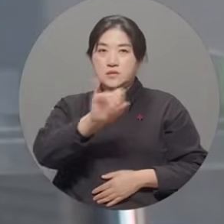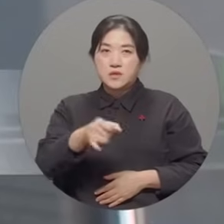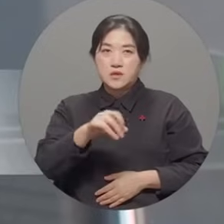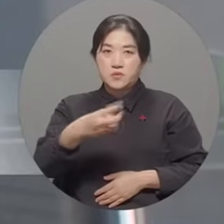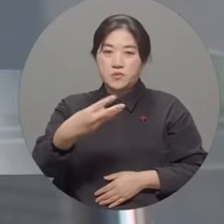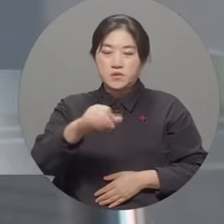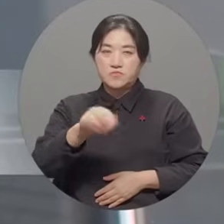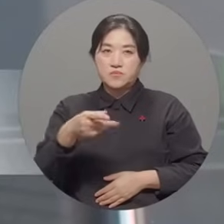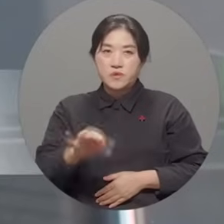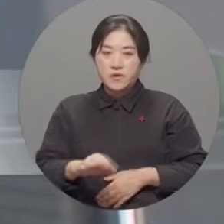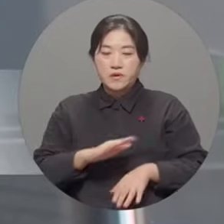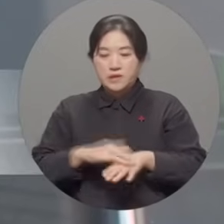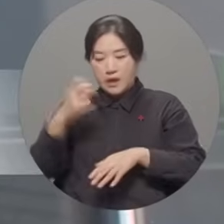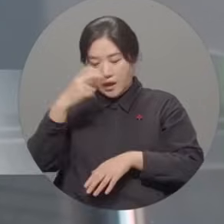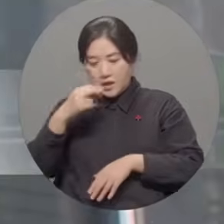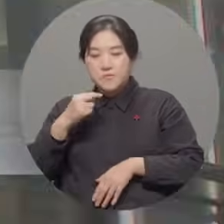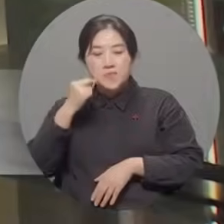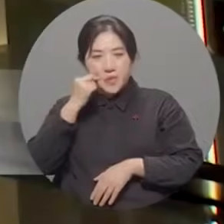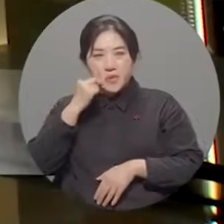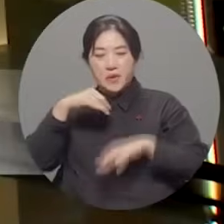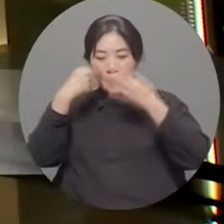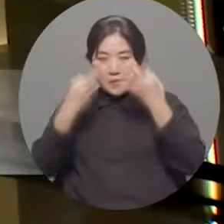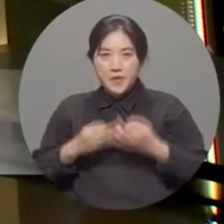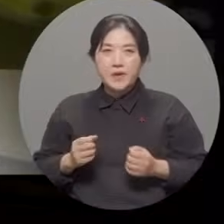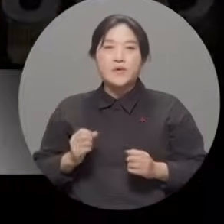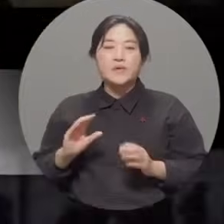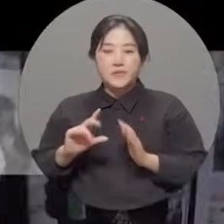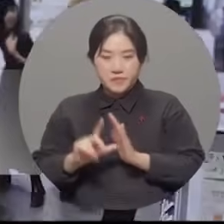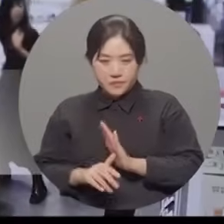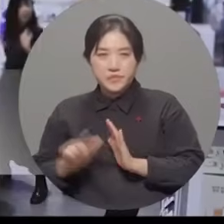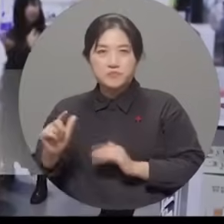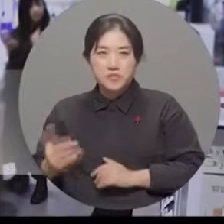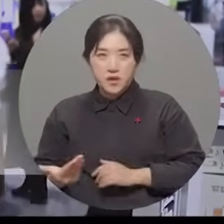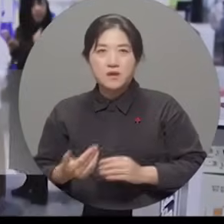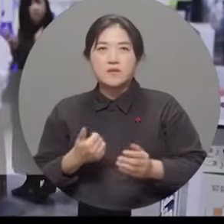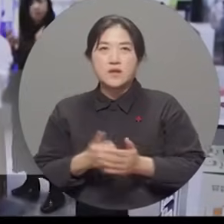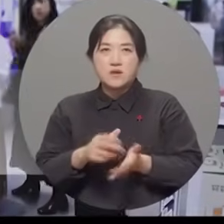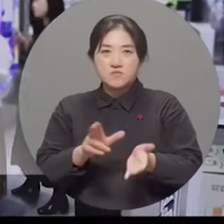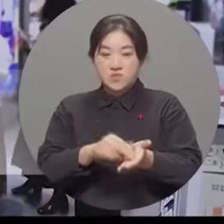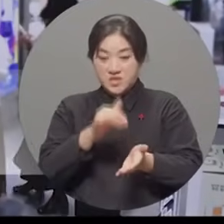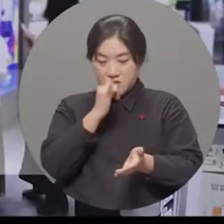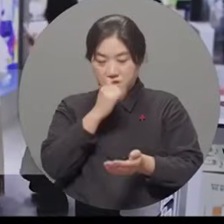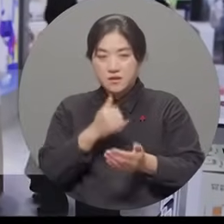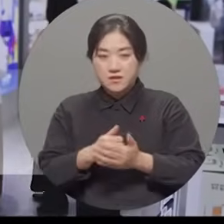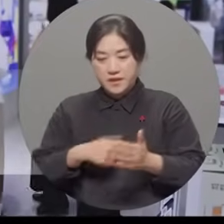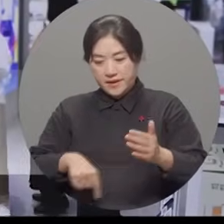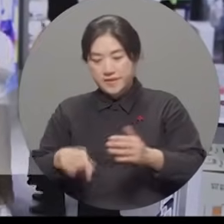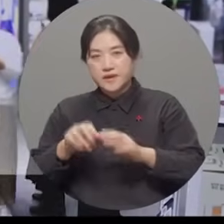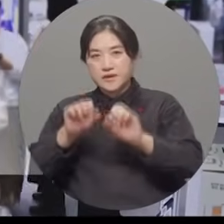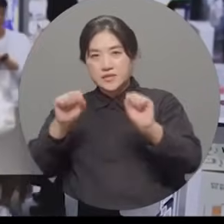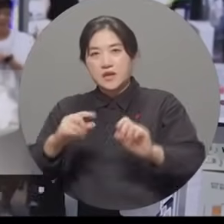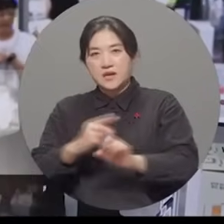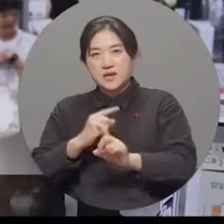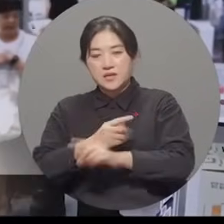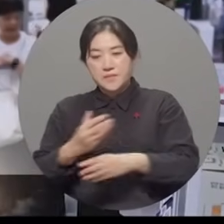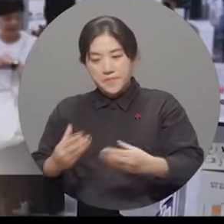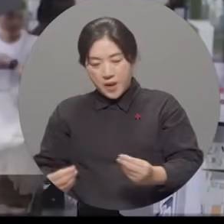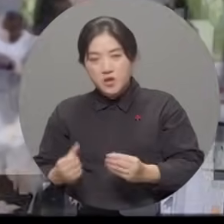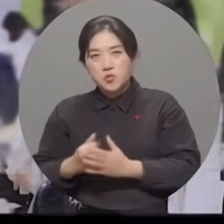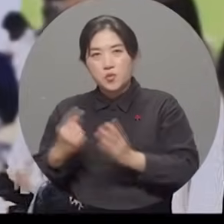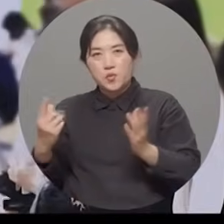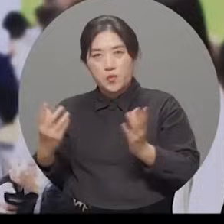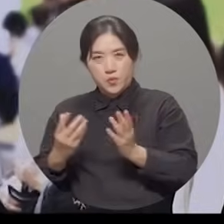CJ올리브영은 미처 살피지 못했던 부분을 되돌아보는 계기가 됐다면서 문제가 된 부분은 내부 시스템 개선을 완료했거나